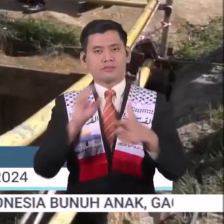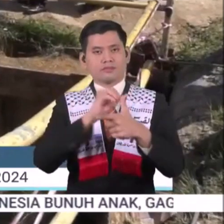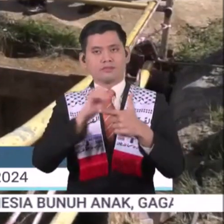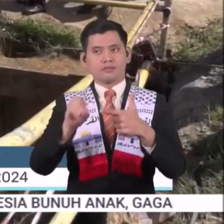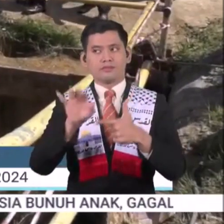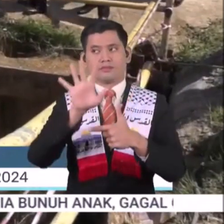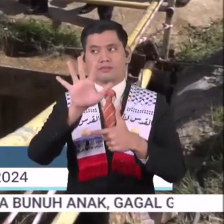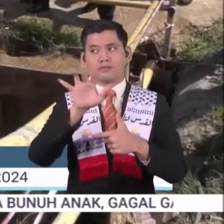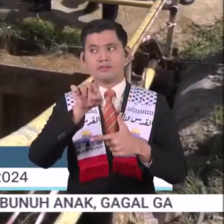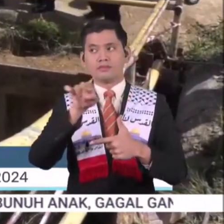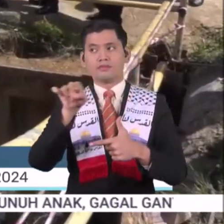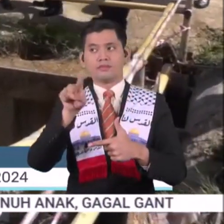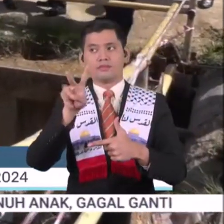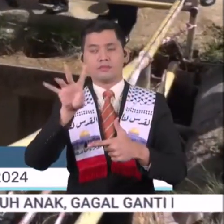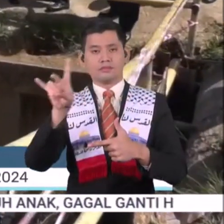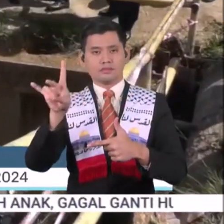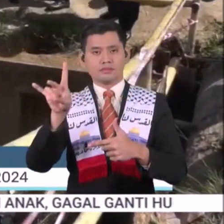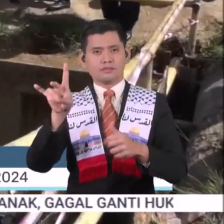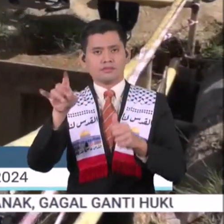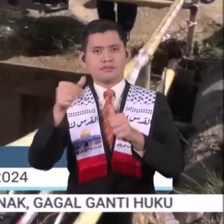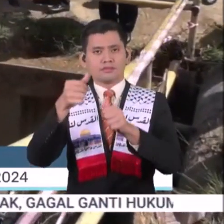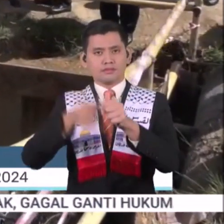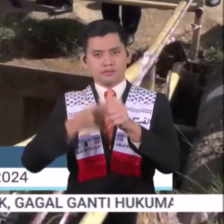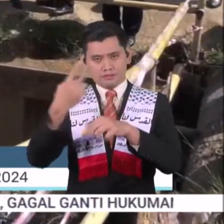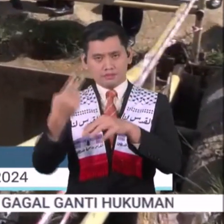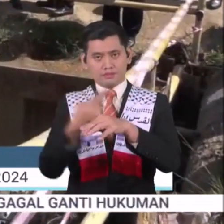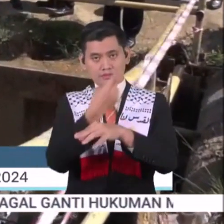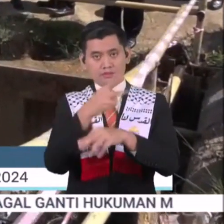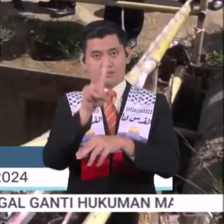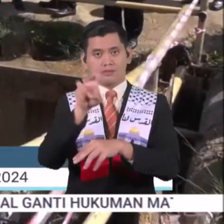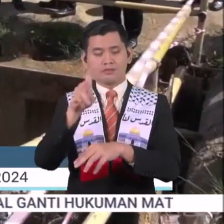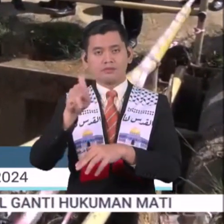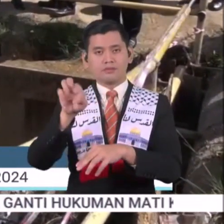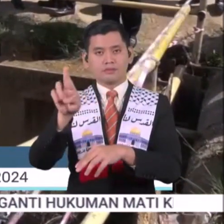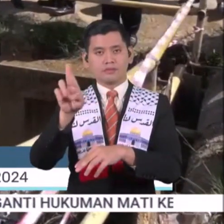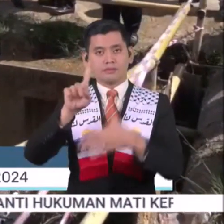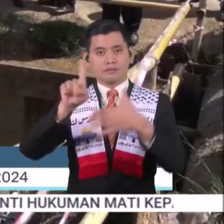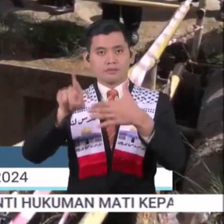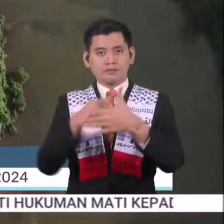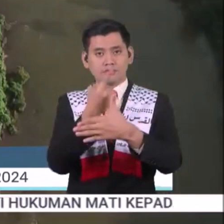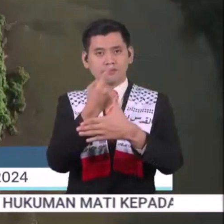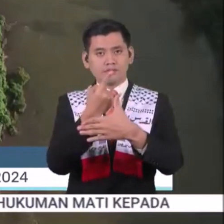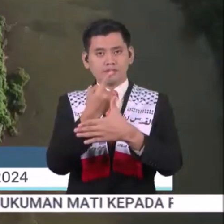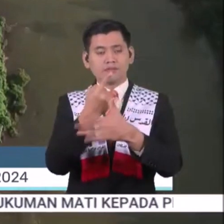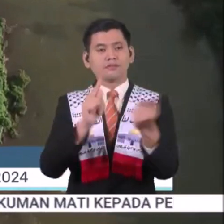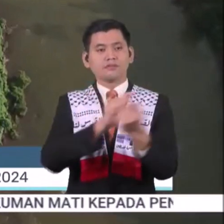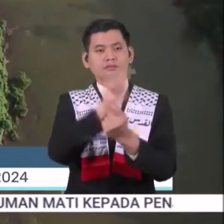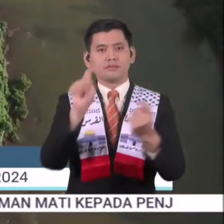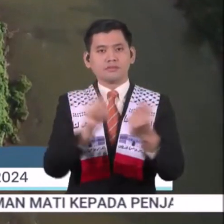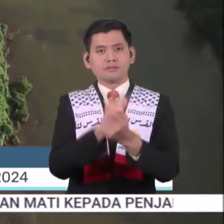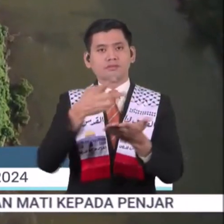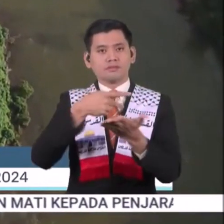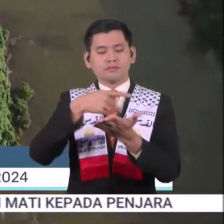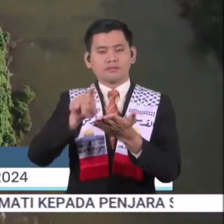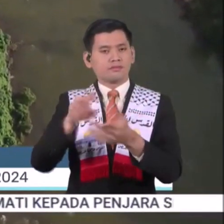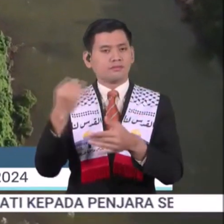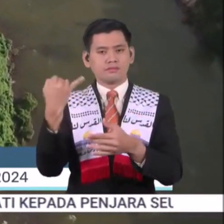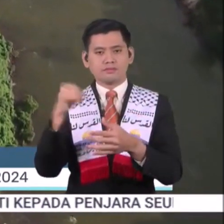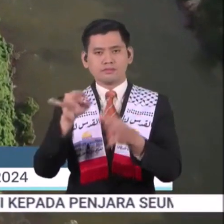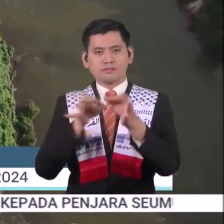hingga 27 sen sehari bagi penggunaan sebanyak 20 met padu sebulan pelarasan tarif air tidak boleh